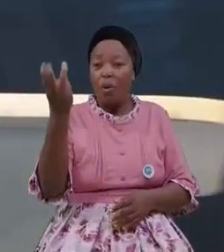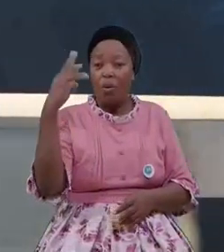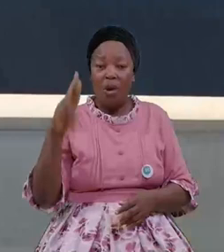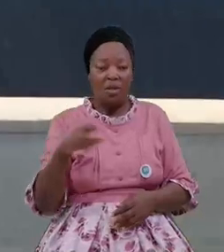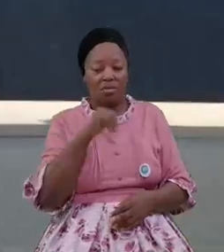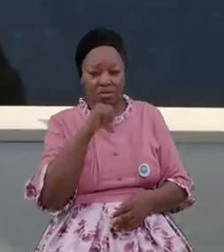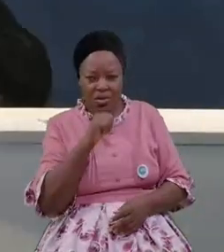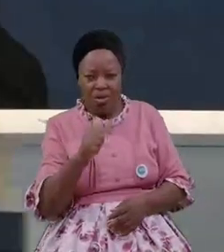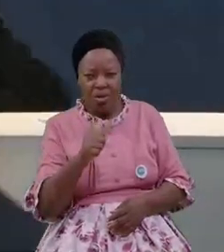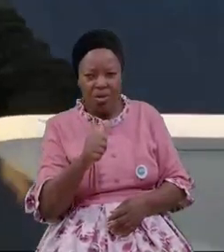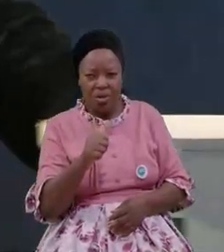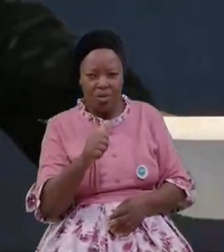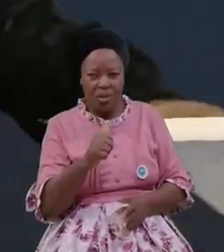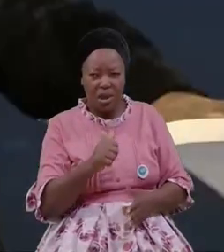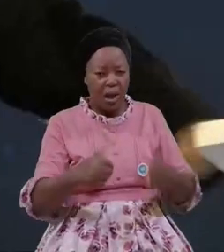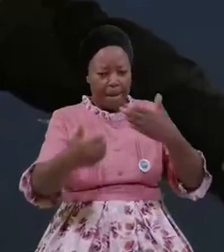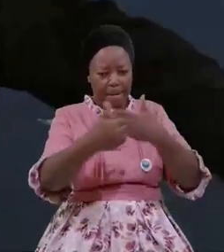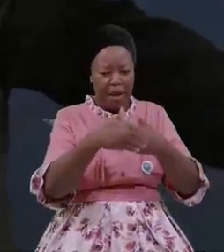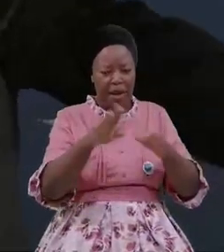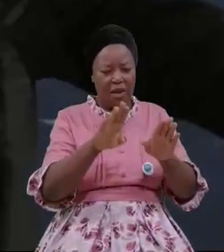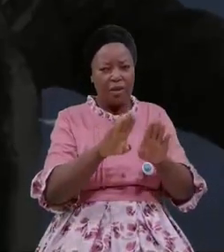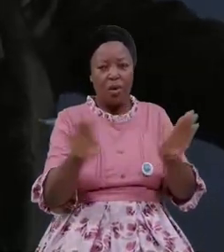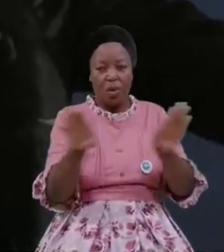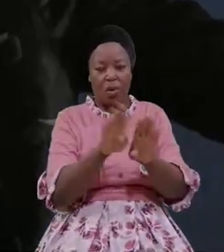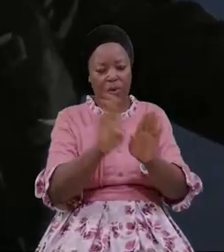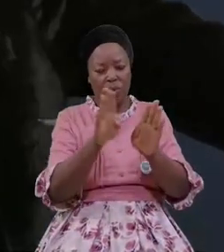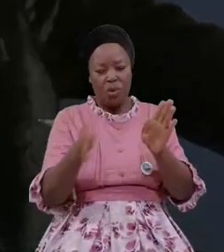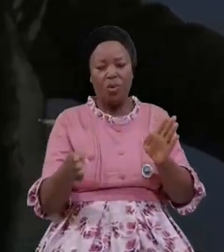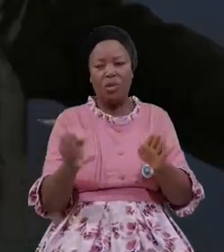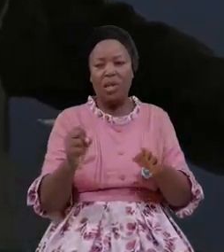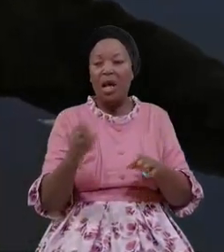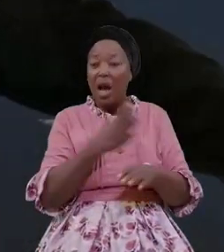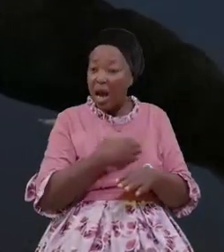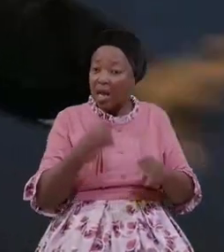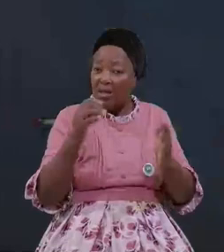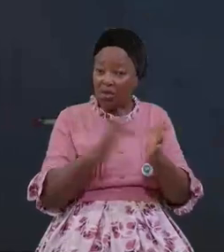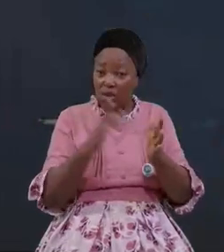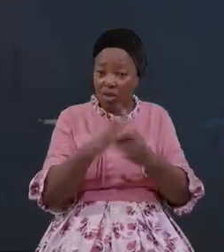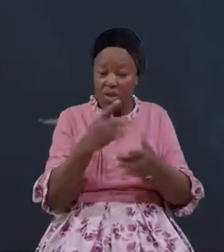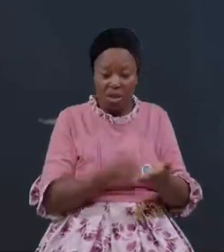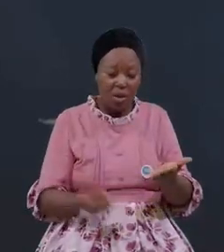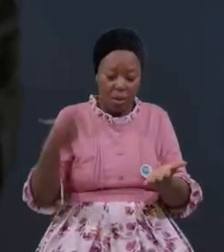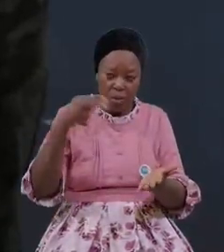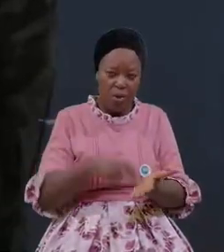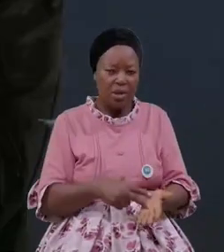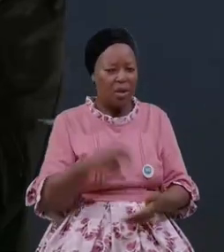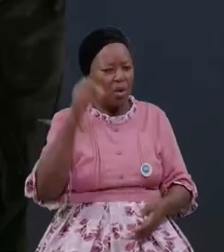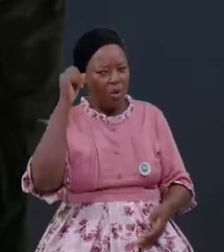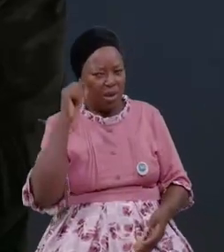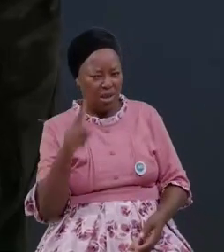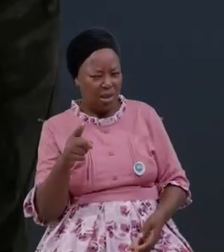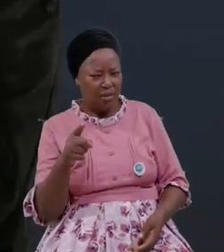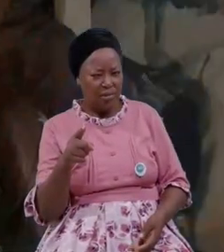disciples c'était enfermé dans une chambre Jésus le Christ r